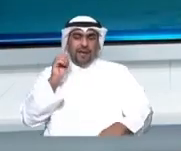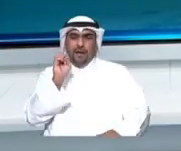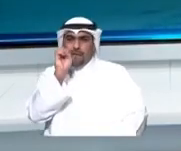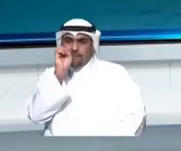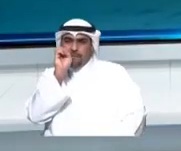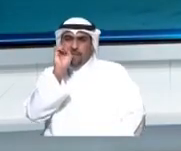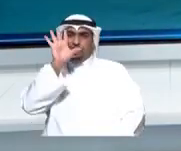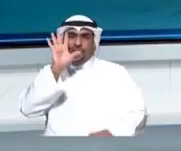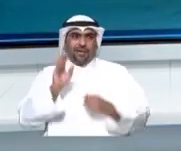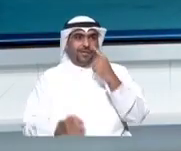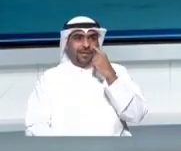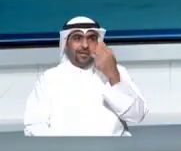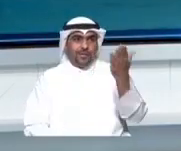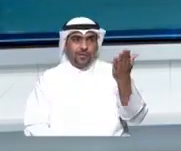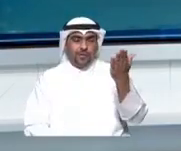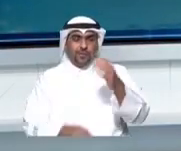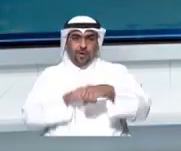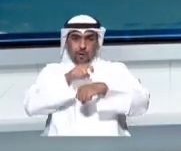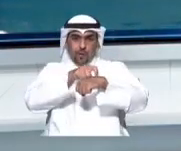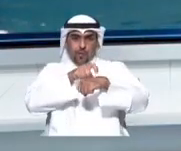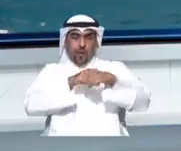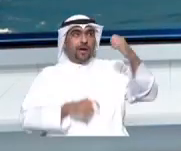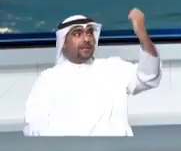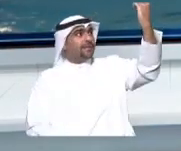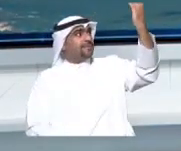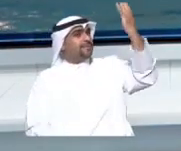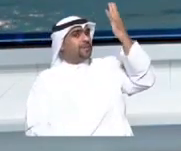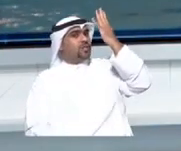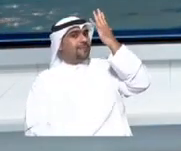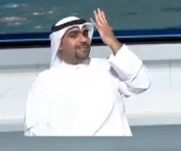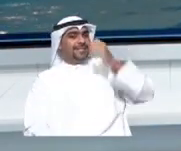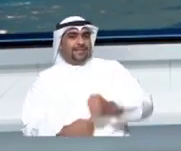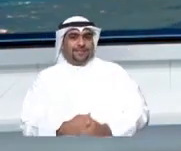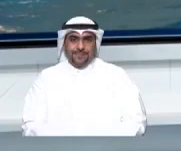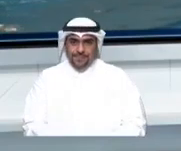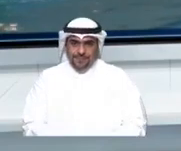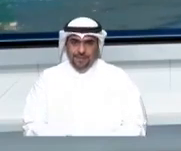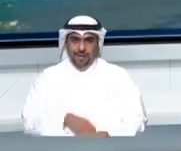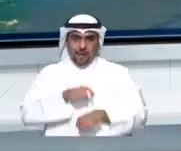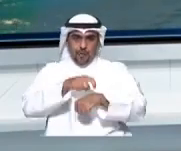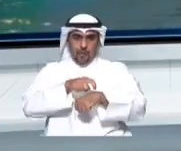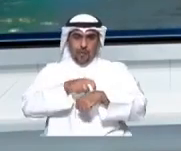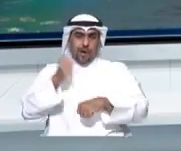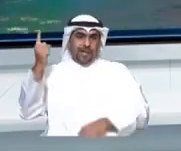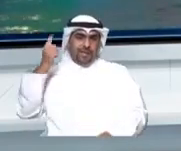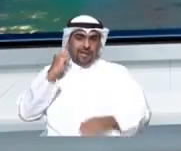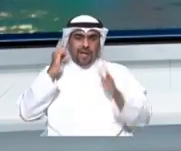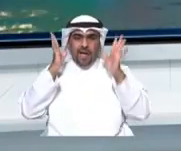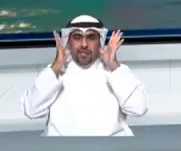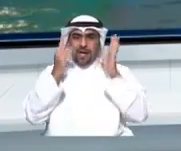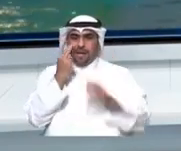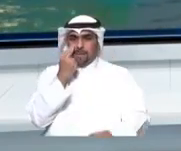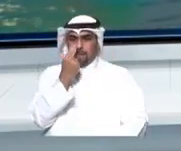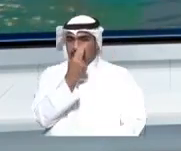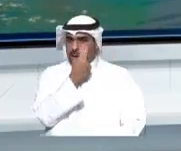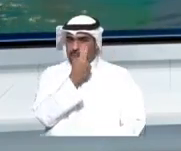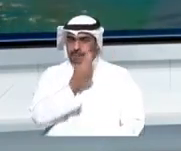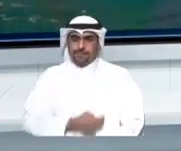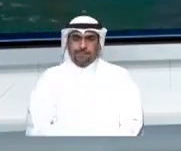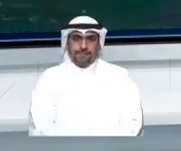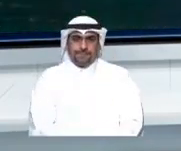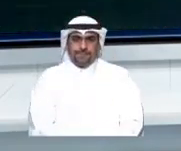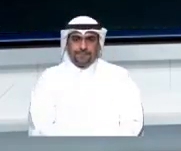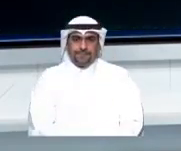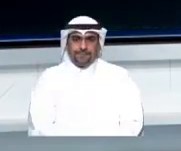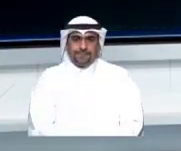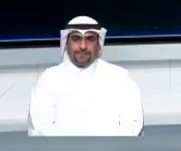يكون إن شاء الله الساعة 3:41، شروق الشمس الساعة 5:10، الغروب الساعة 6:38.